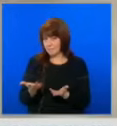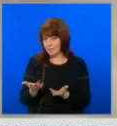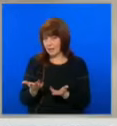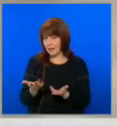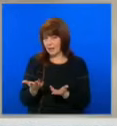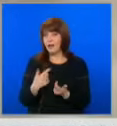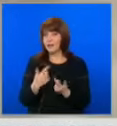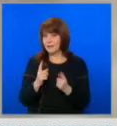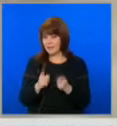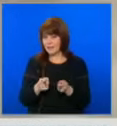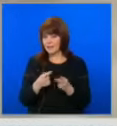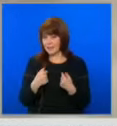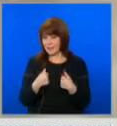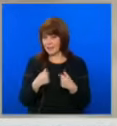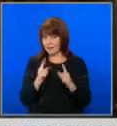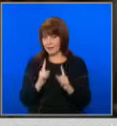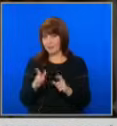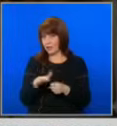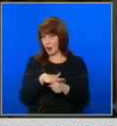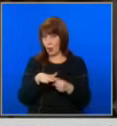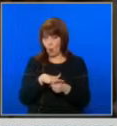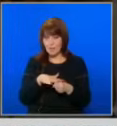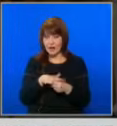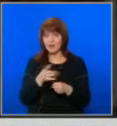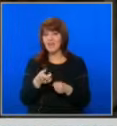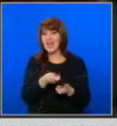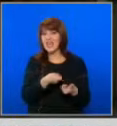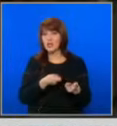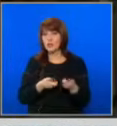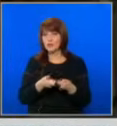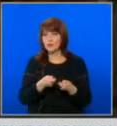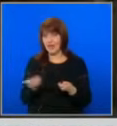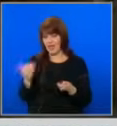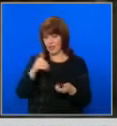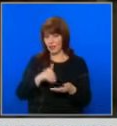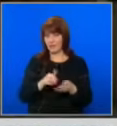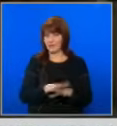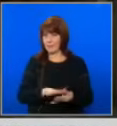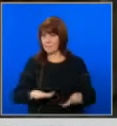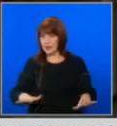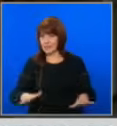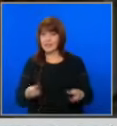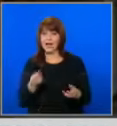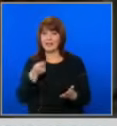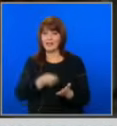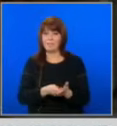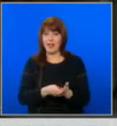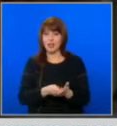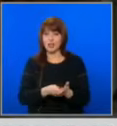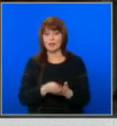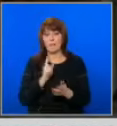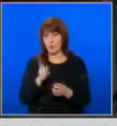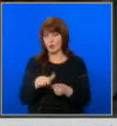подадем ние трябва те трябва да ни оправят това е изнудвани идват на масата казват дадете тази сума може да ви